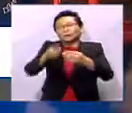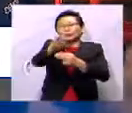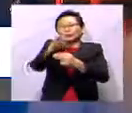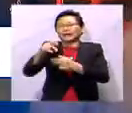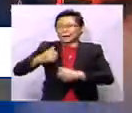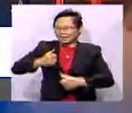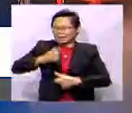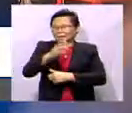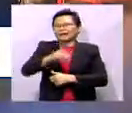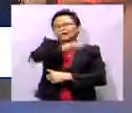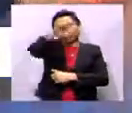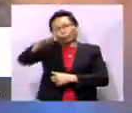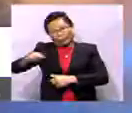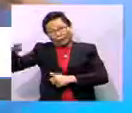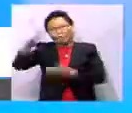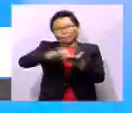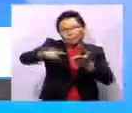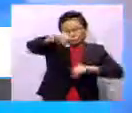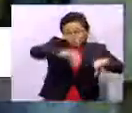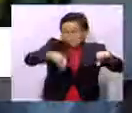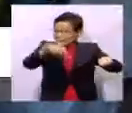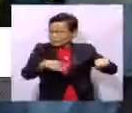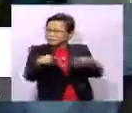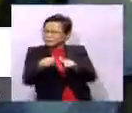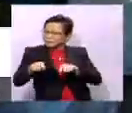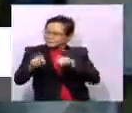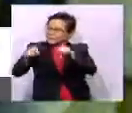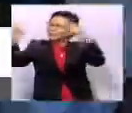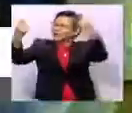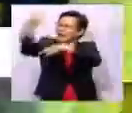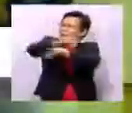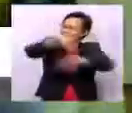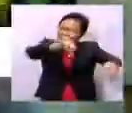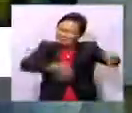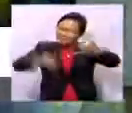Kanada dan Norway. Minggu Sains ini juga selari dengan sambutan Hari